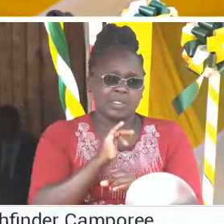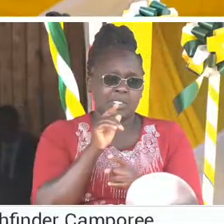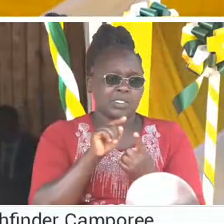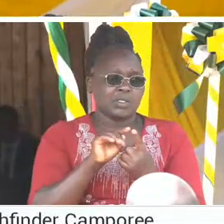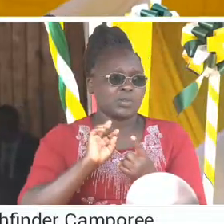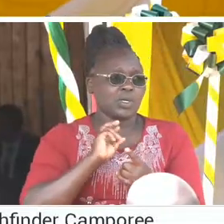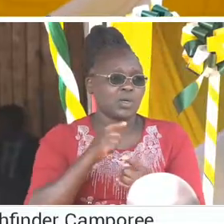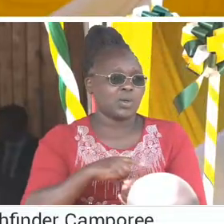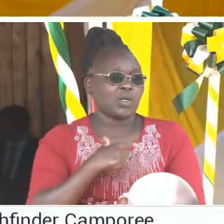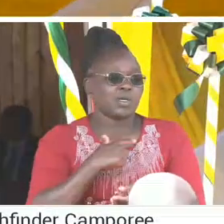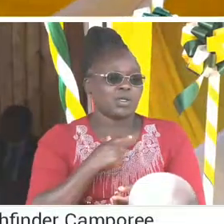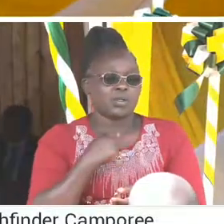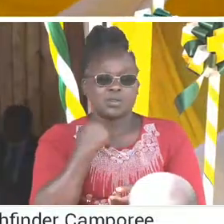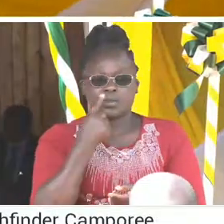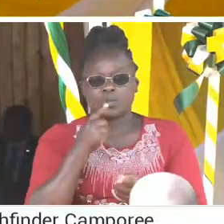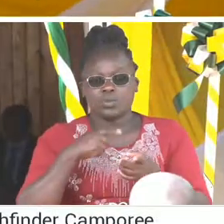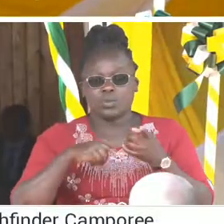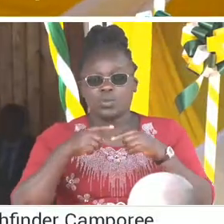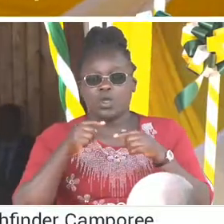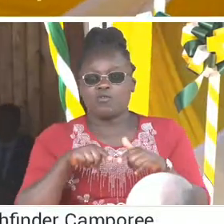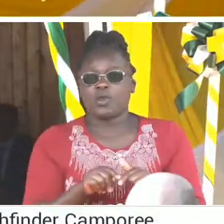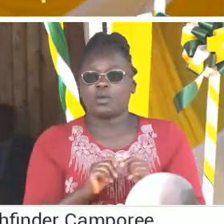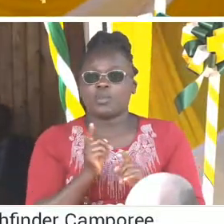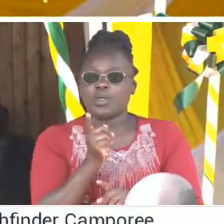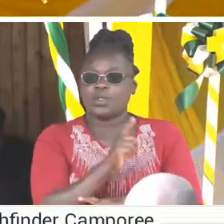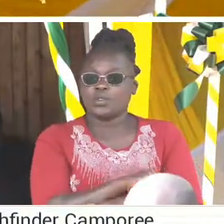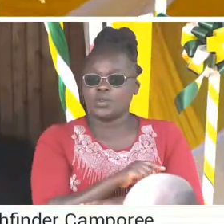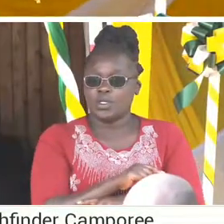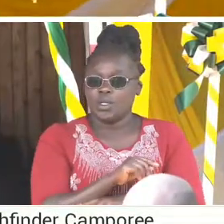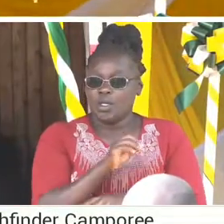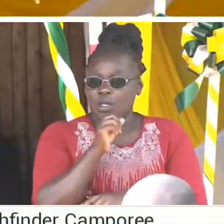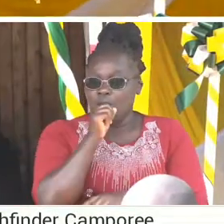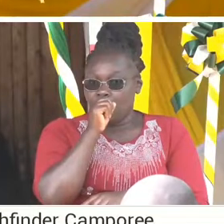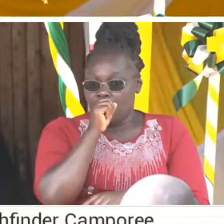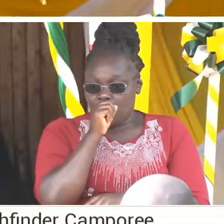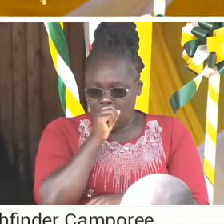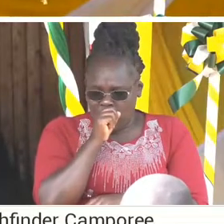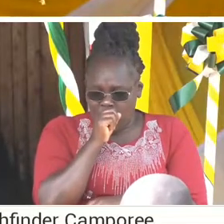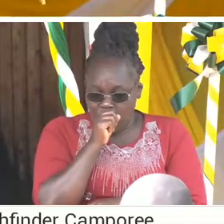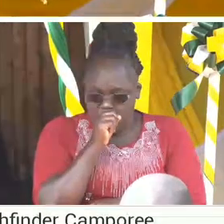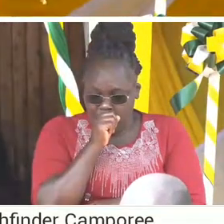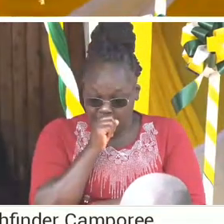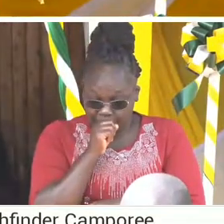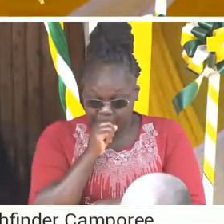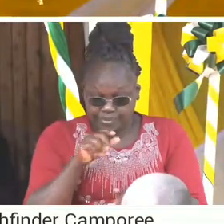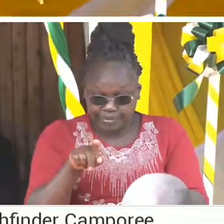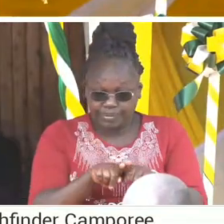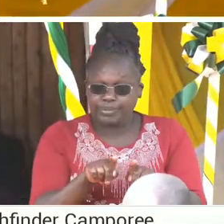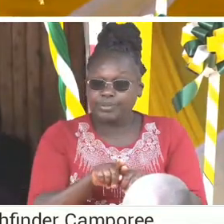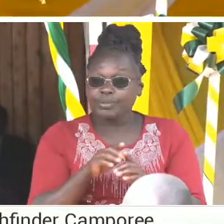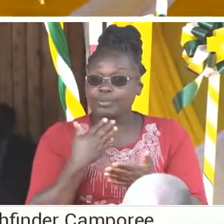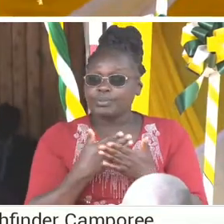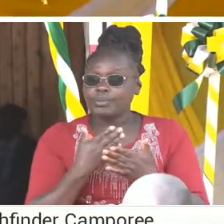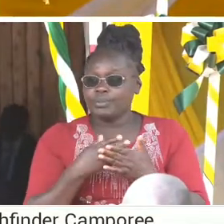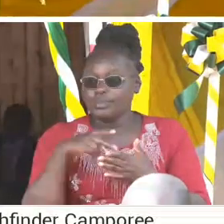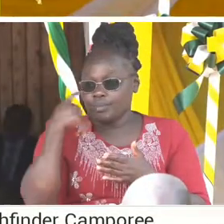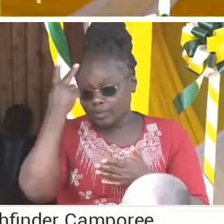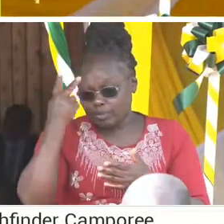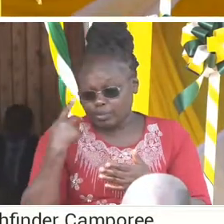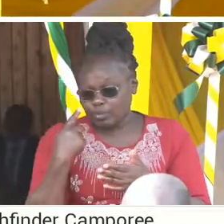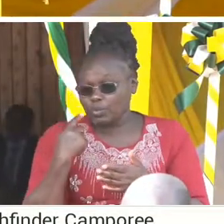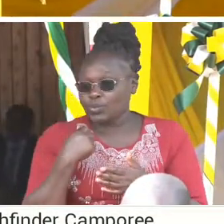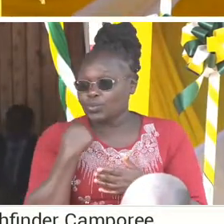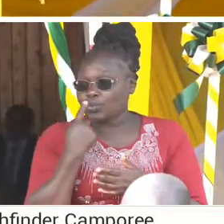leo, wakifuatiwa na wasasi ambao walitupa watoto ili tuje tukae hapa pamoja, na watoto wenyewe ambao kwa